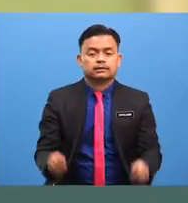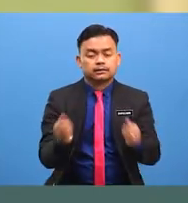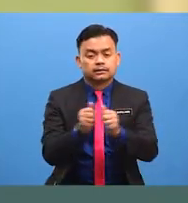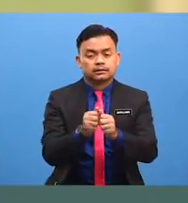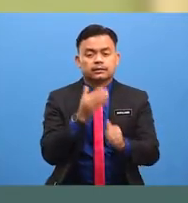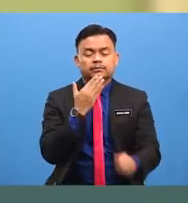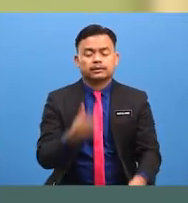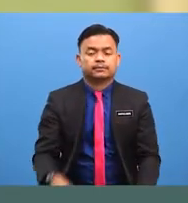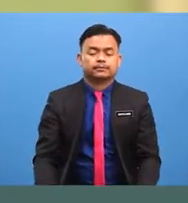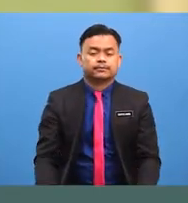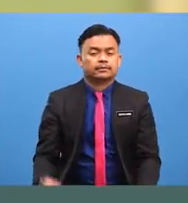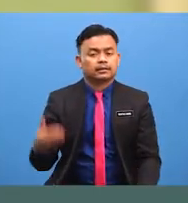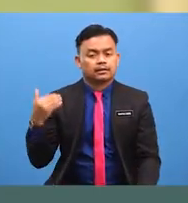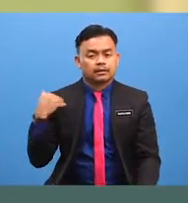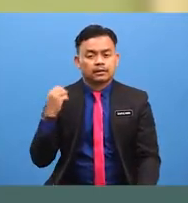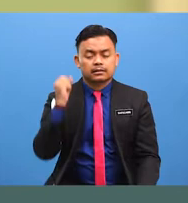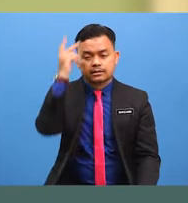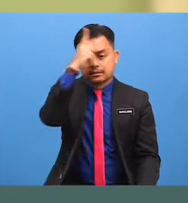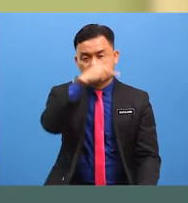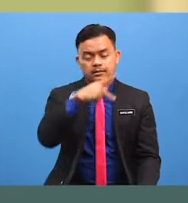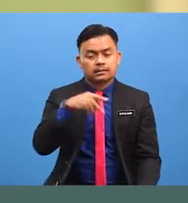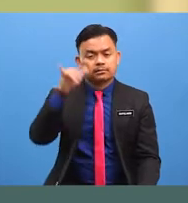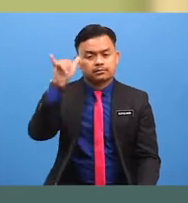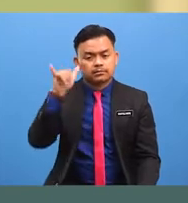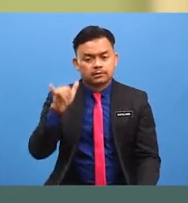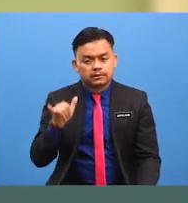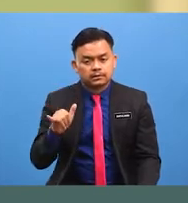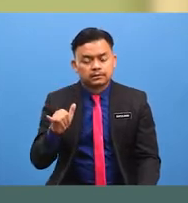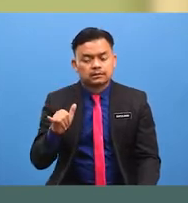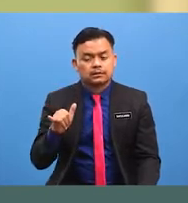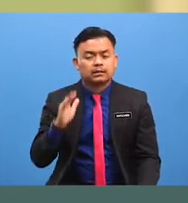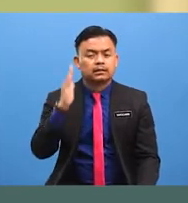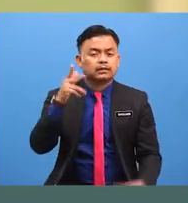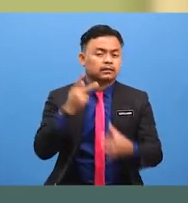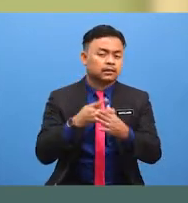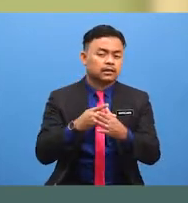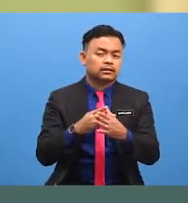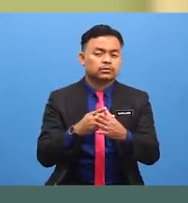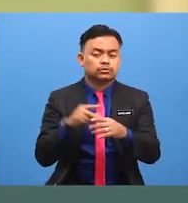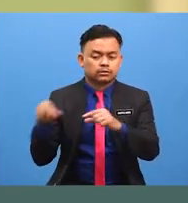terdapat beberapa tabiat yang boleh mengganggu gerak balas kita terhadap rangsangan?